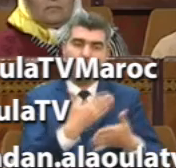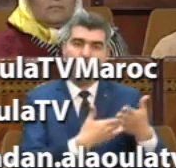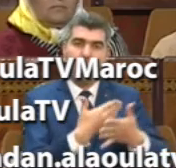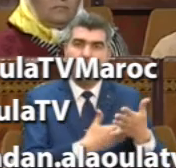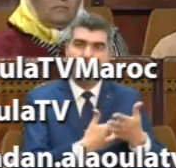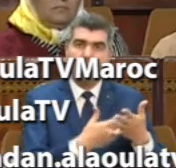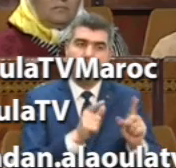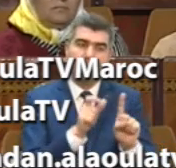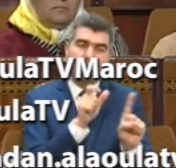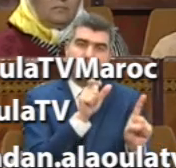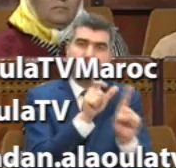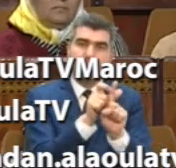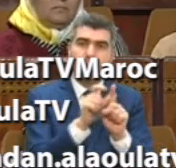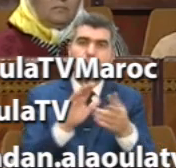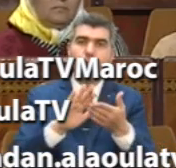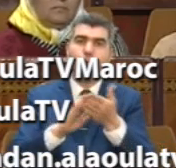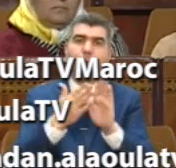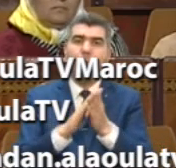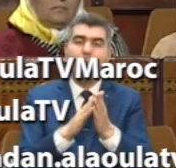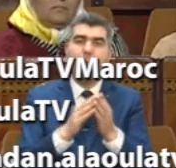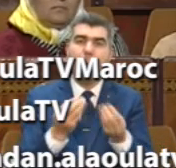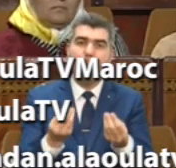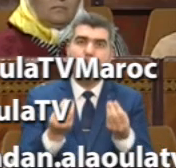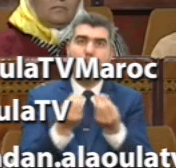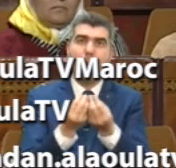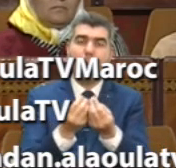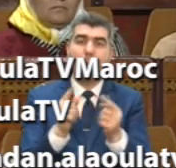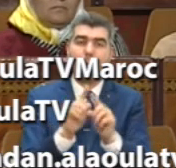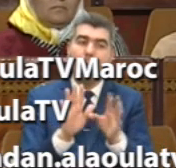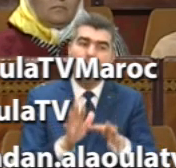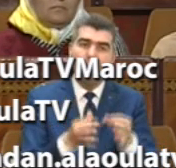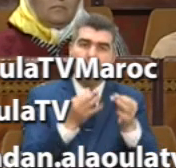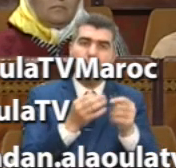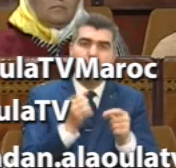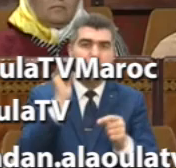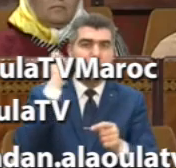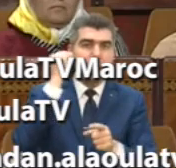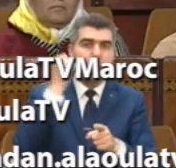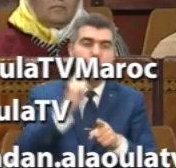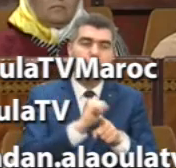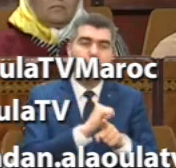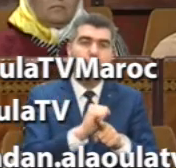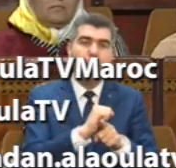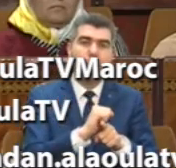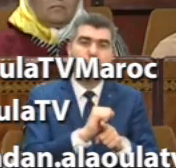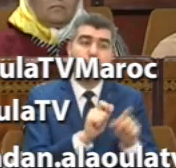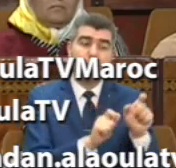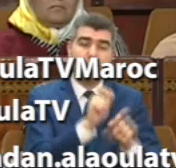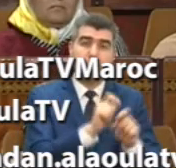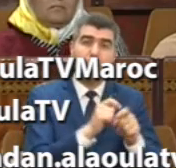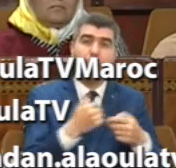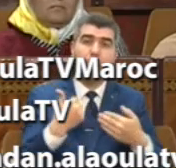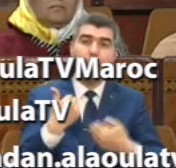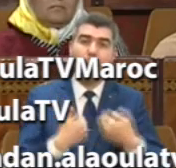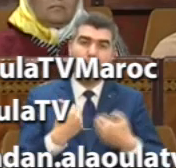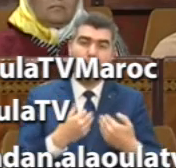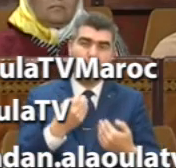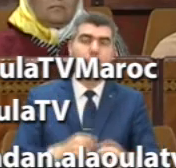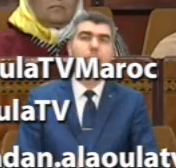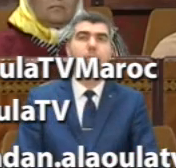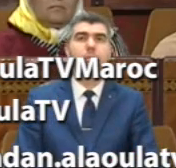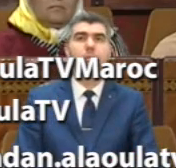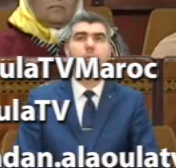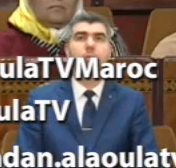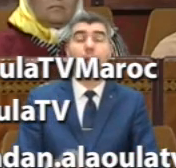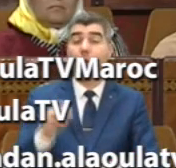ومواكبة الجمعيات العاملة في هذا الإطار بالتأهيل والتكوين حتى تقوم بدورها اللازم.